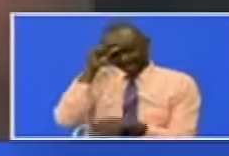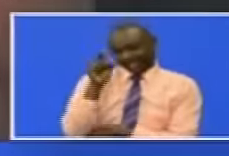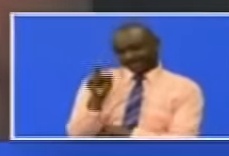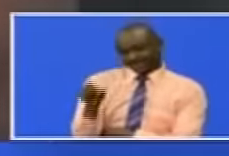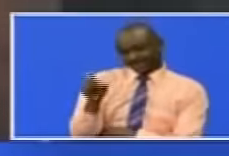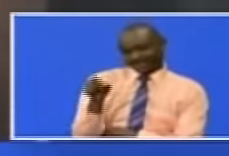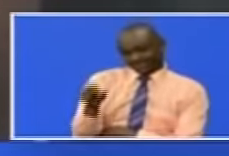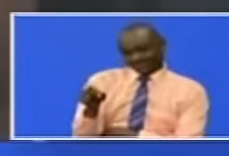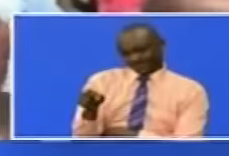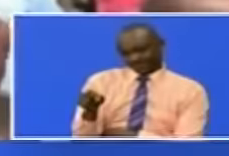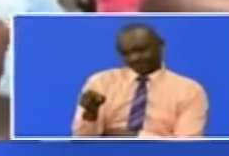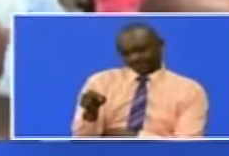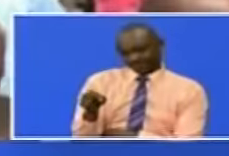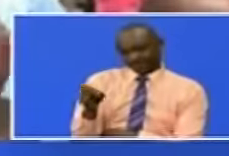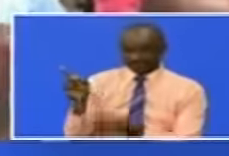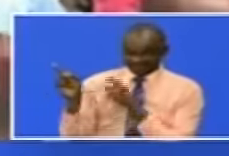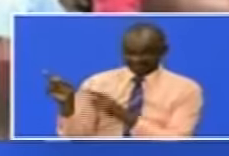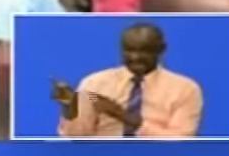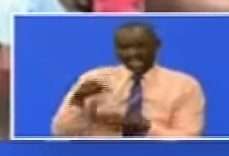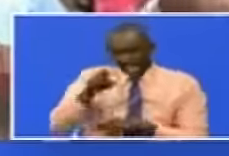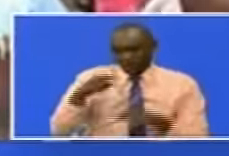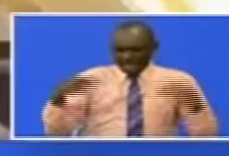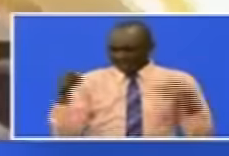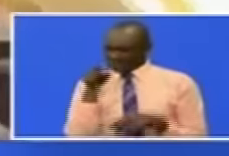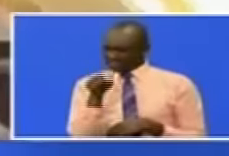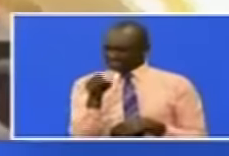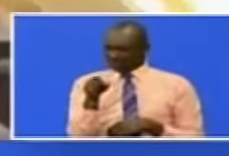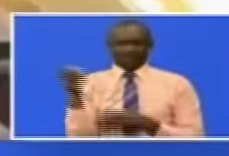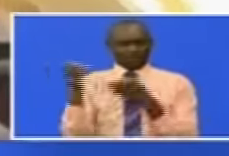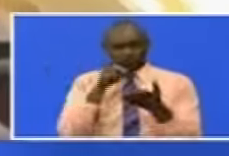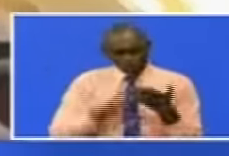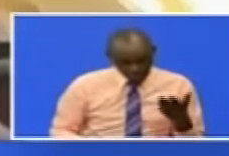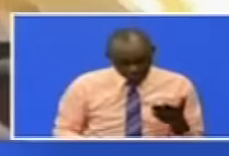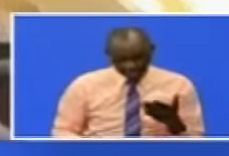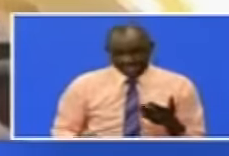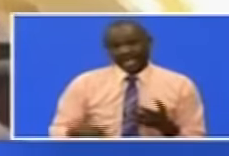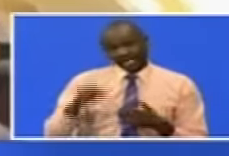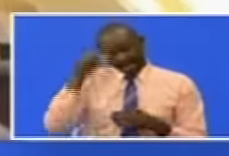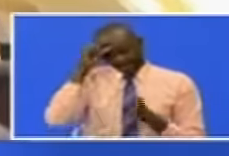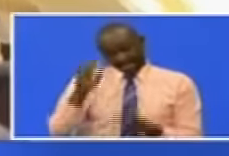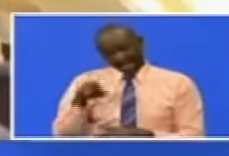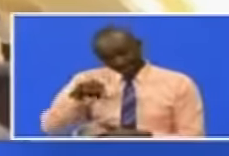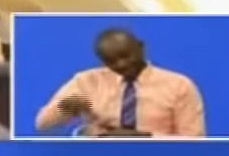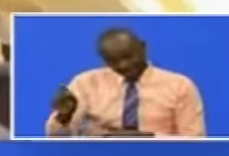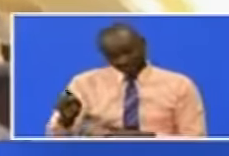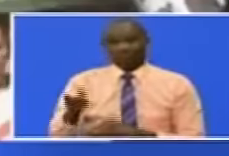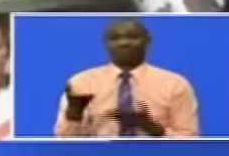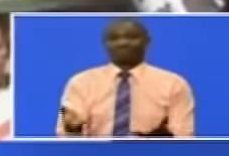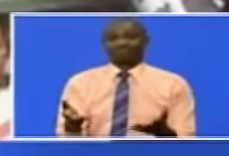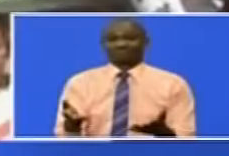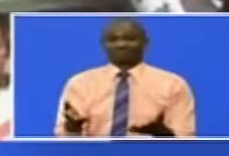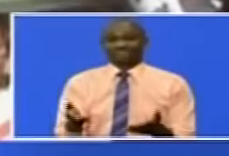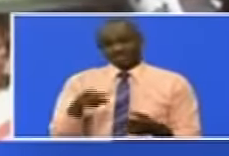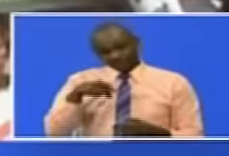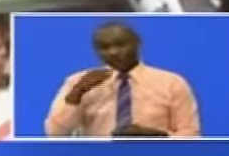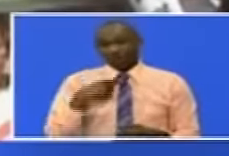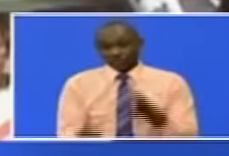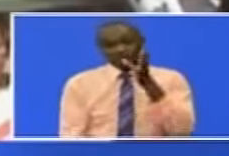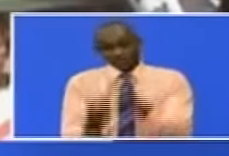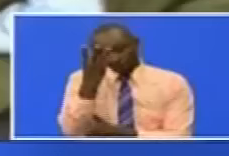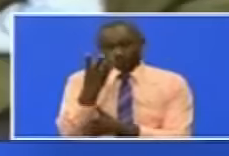sasa Peter Munya. Ni tofauti ambazo zimesababisha Munya, ambaye ni mwenyekiti wa baraza la magavana nchini, kutishia kubuni